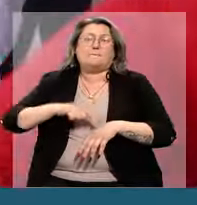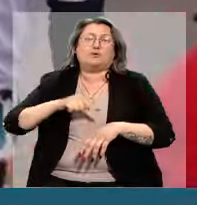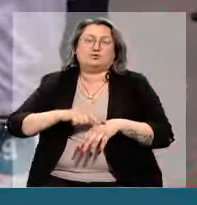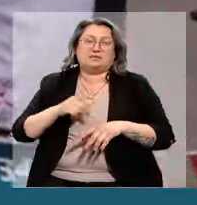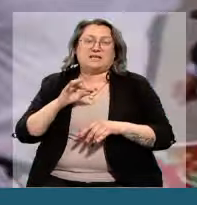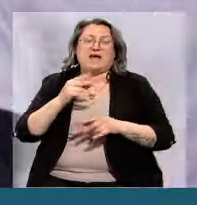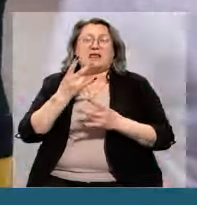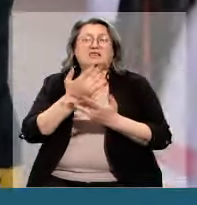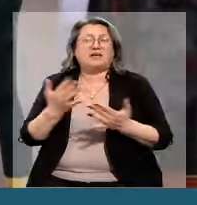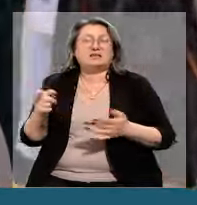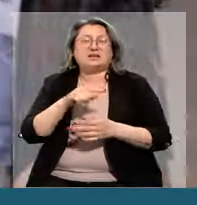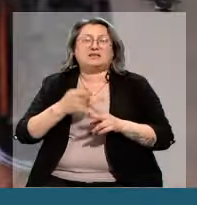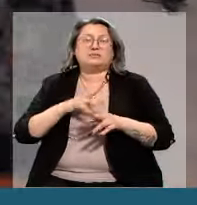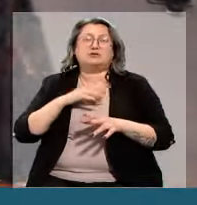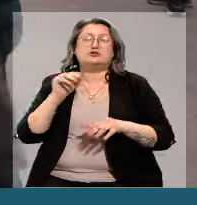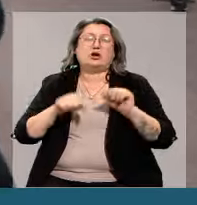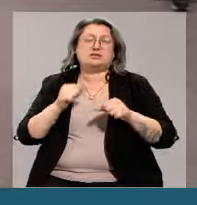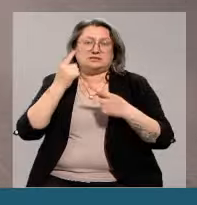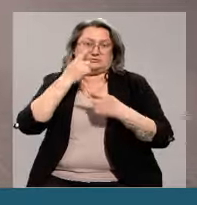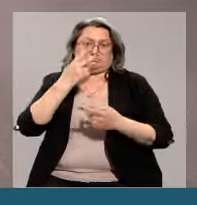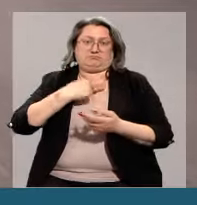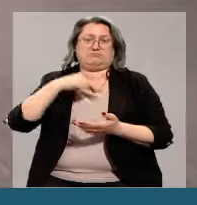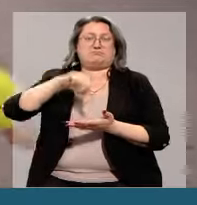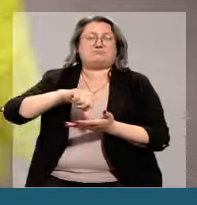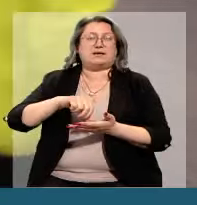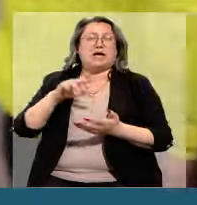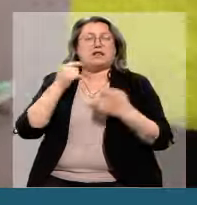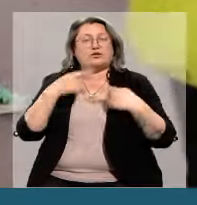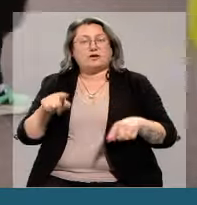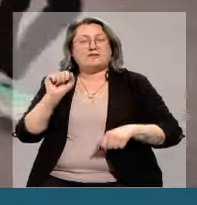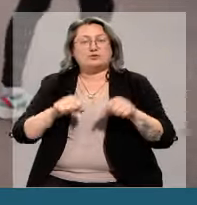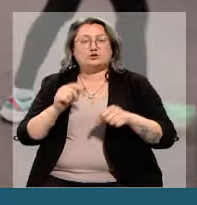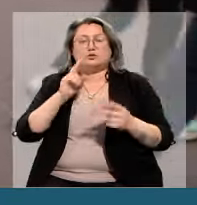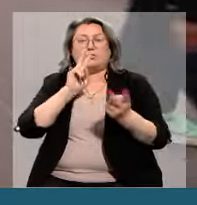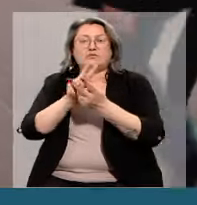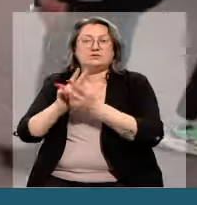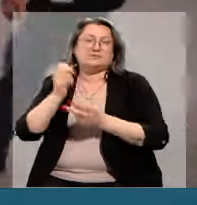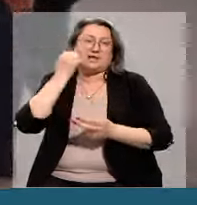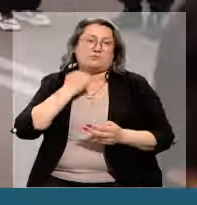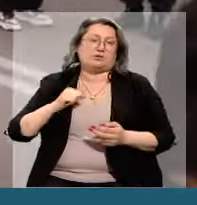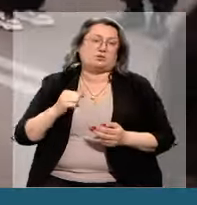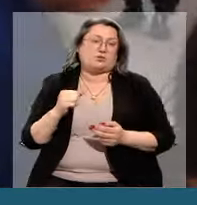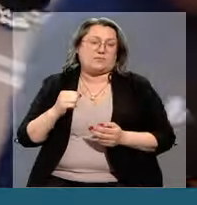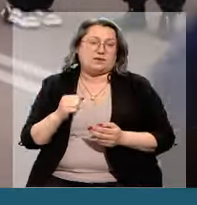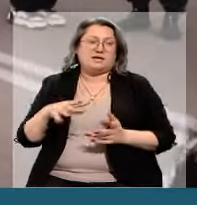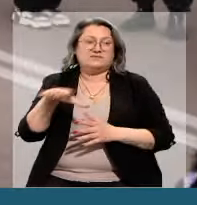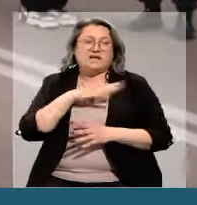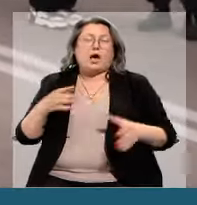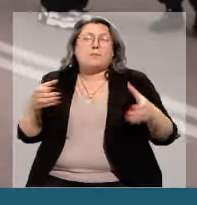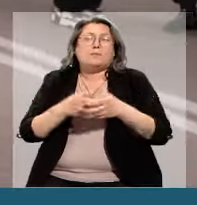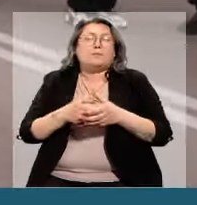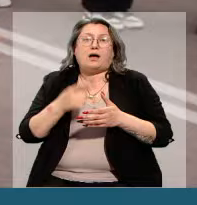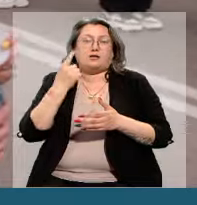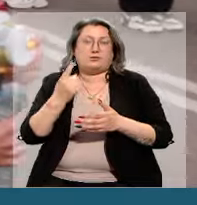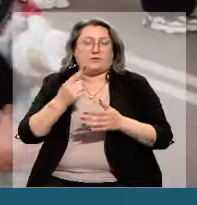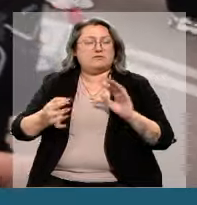эмоции. Для некоторых это был шанс заявить о себе, для других – возможность увидеться со старыми друзьями. Но всех объединяло одно